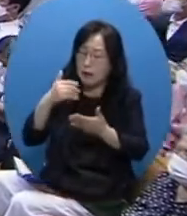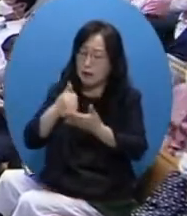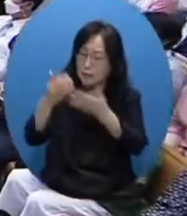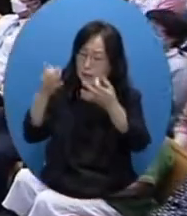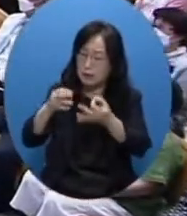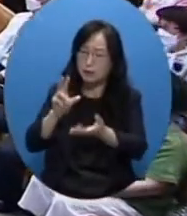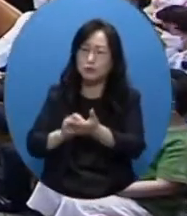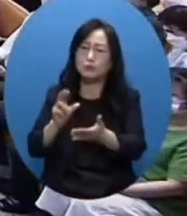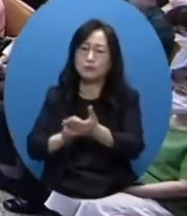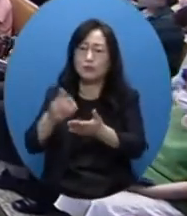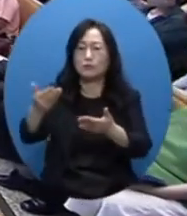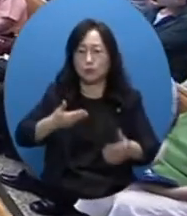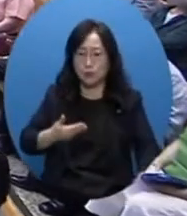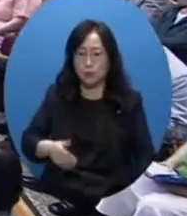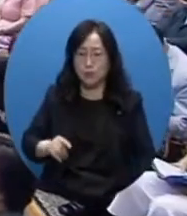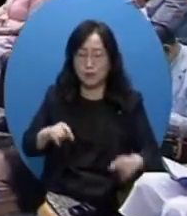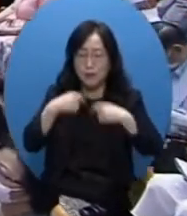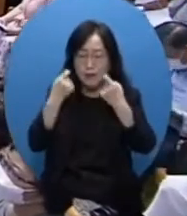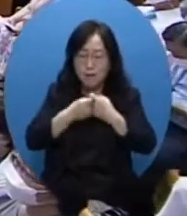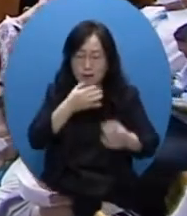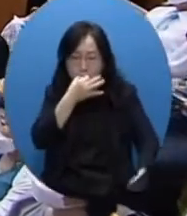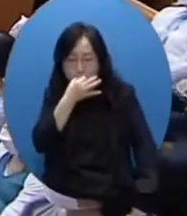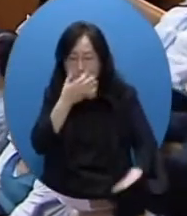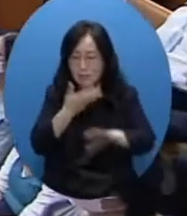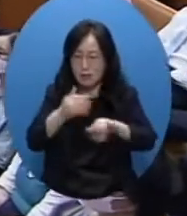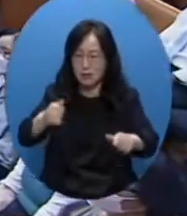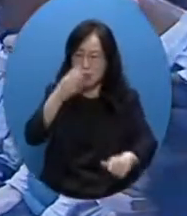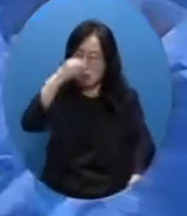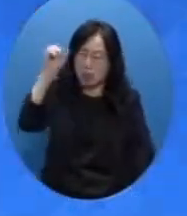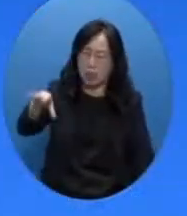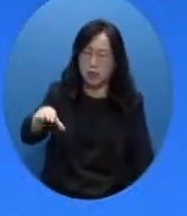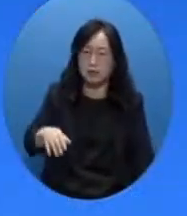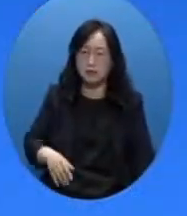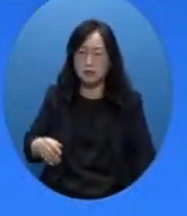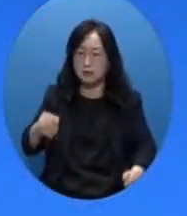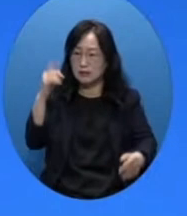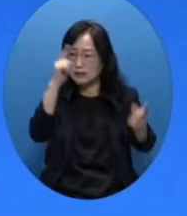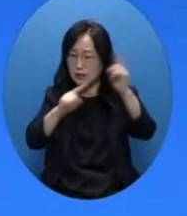생겨납니다. 자기밖에 모르니까 남을 무시하고 남에게 상처를 주고